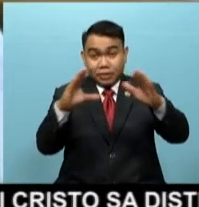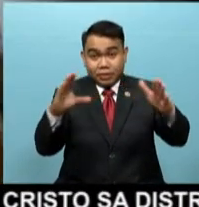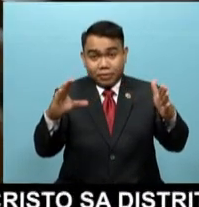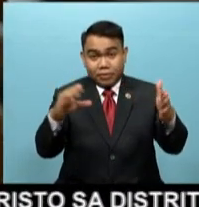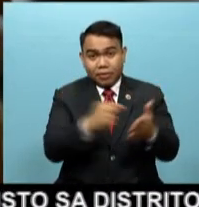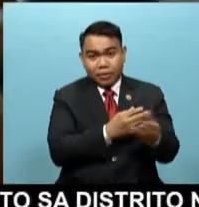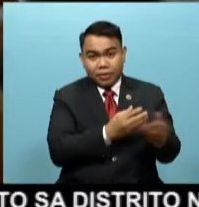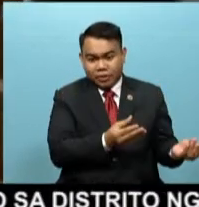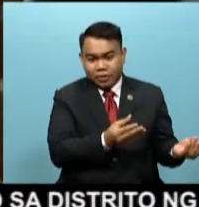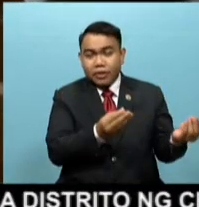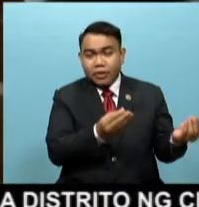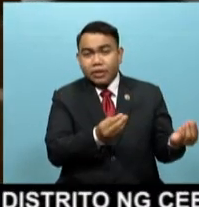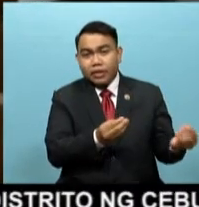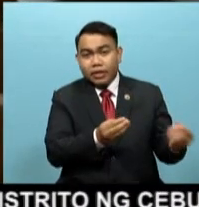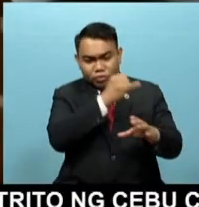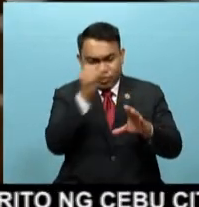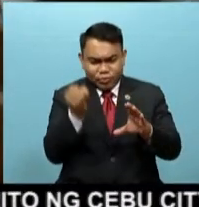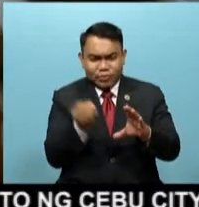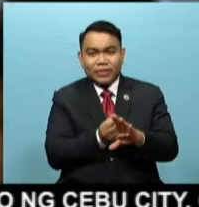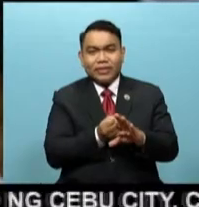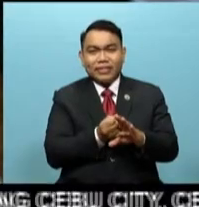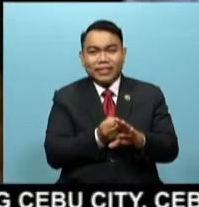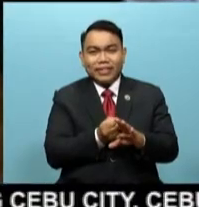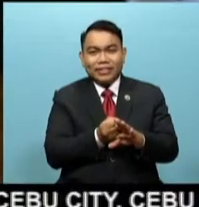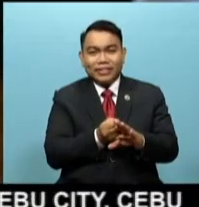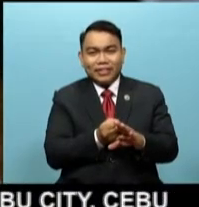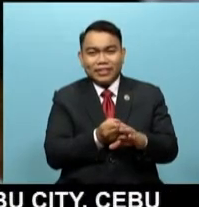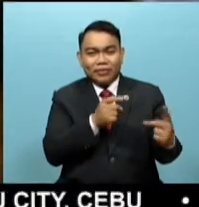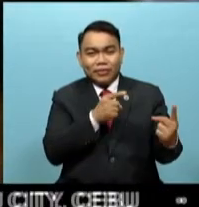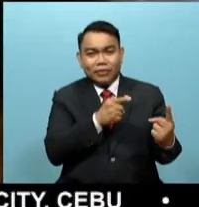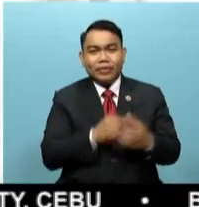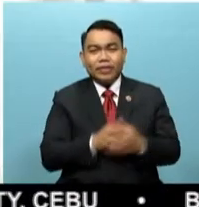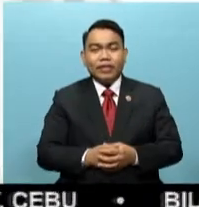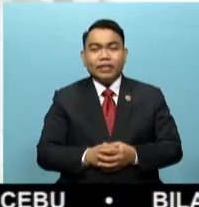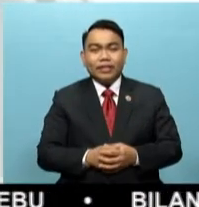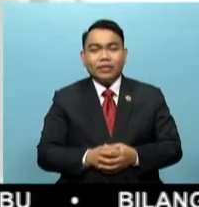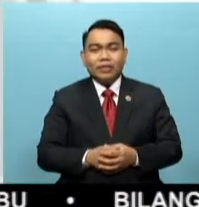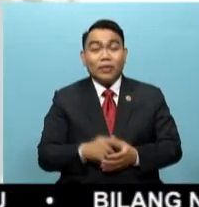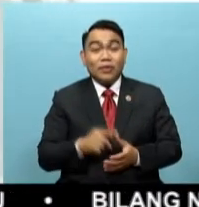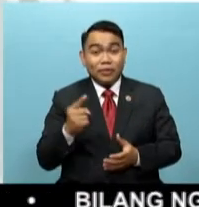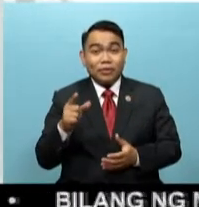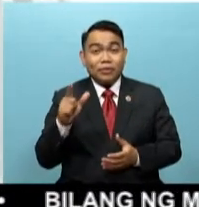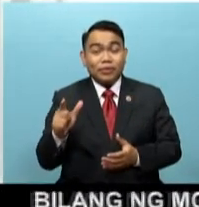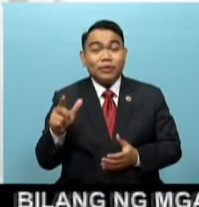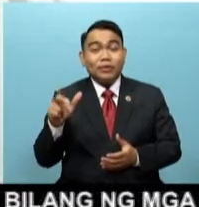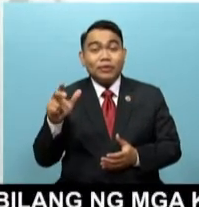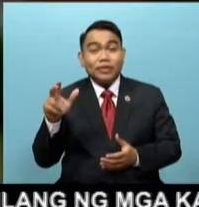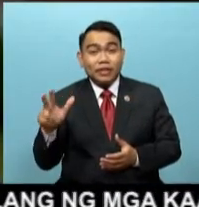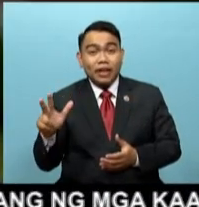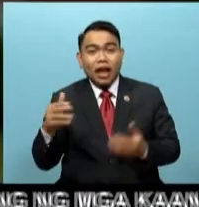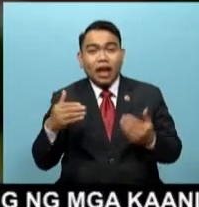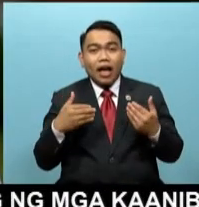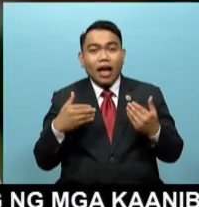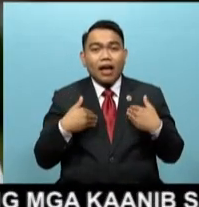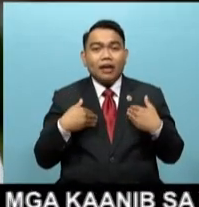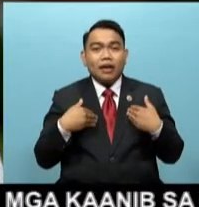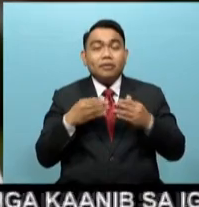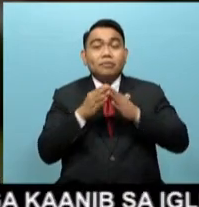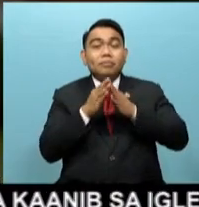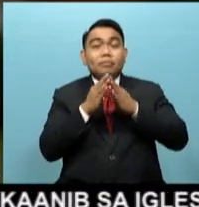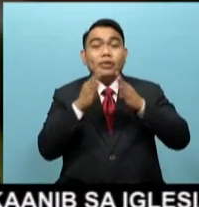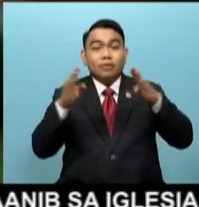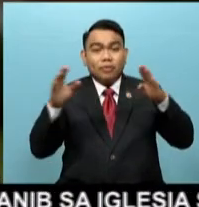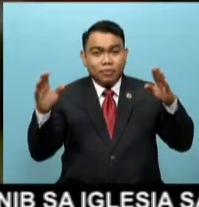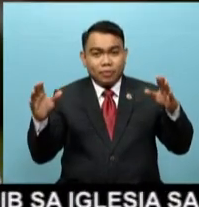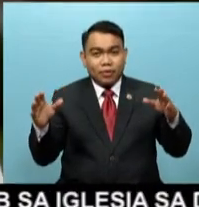Andrew. At nitong 2023, may inulunsad na malaking gawain ang aming